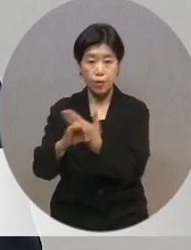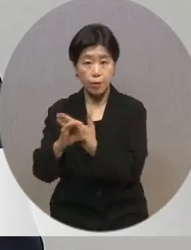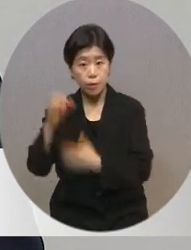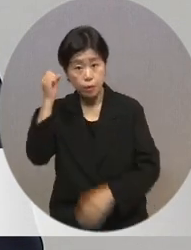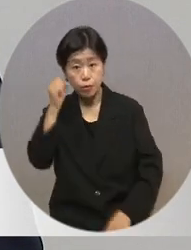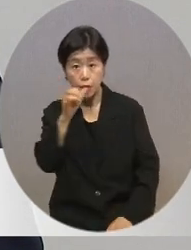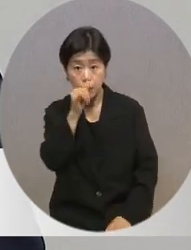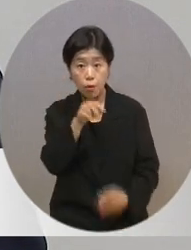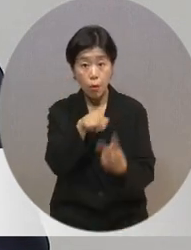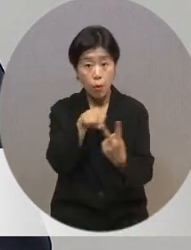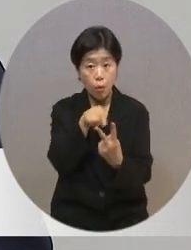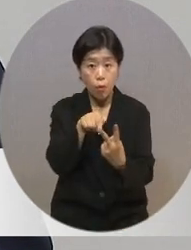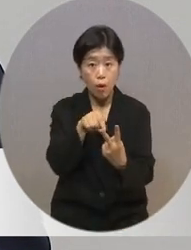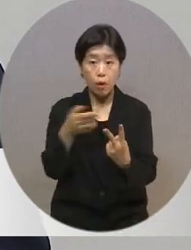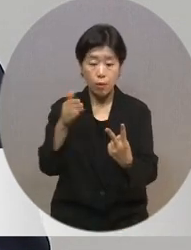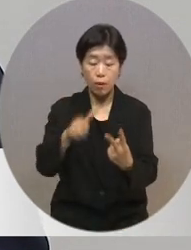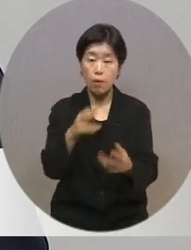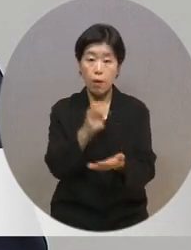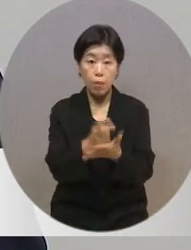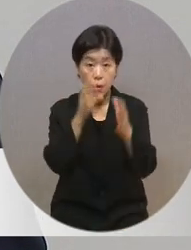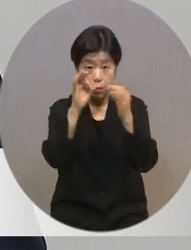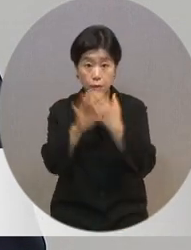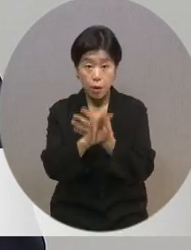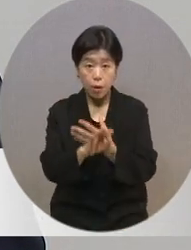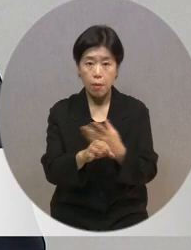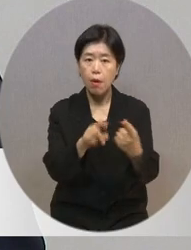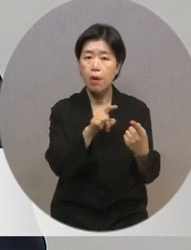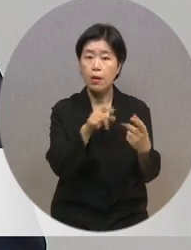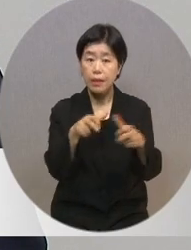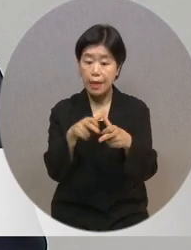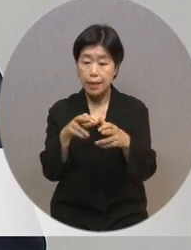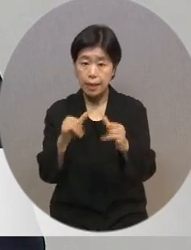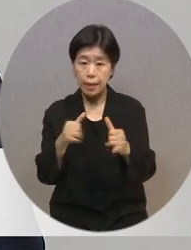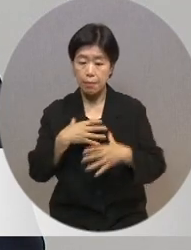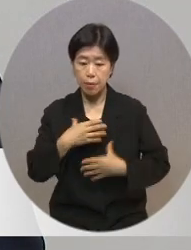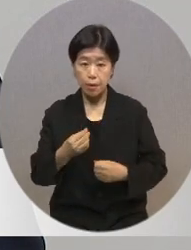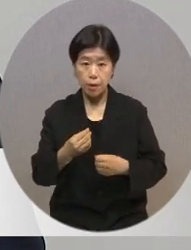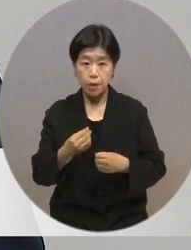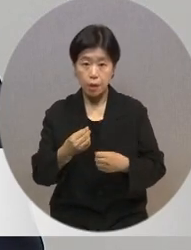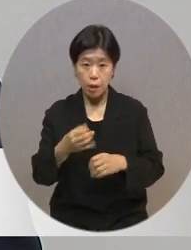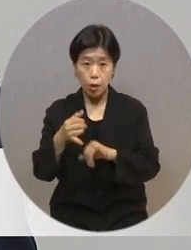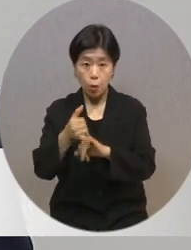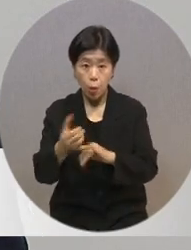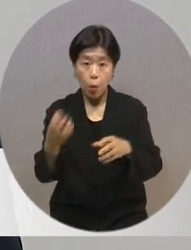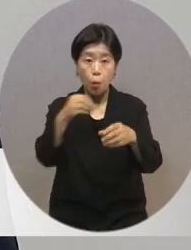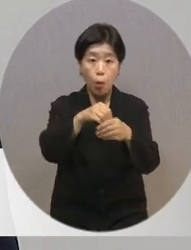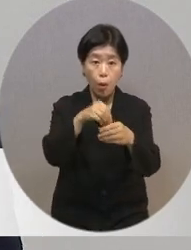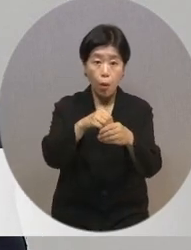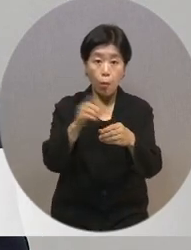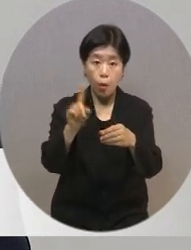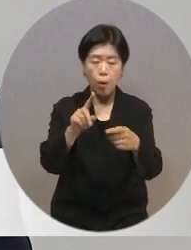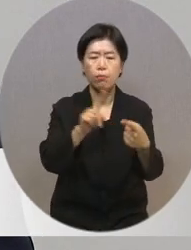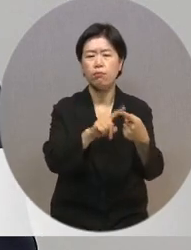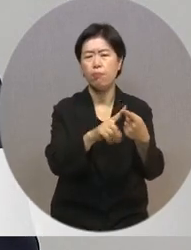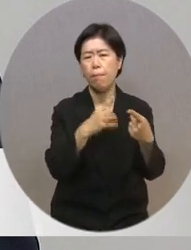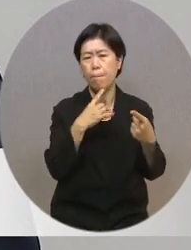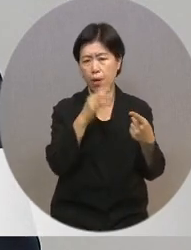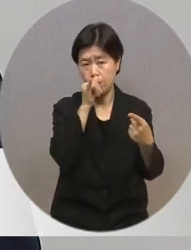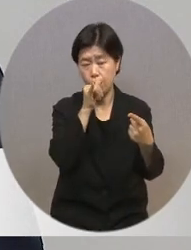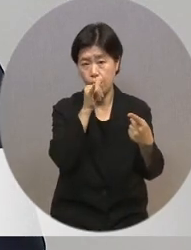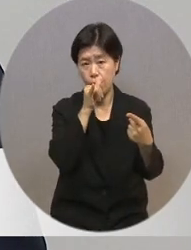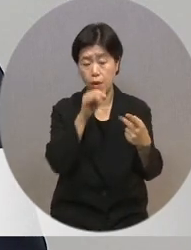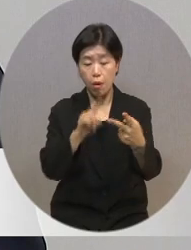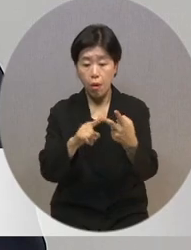있습니다. 그런데 편의증진법엔 장애인 편의시설을 의무적으로 설치해야 되는 대상시설에는